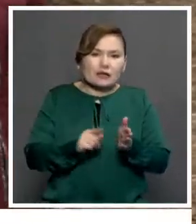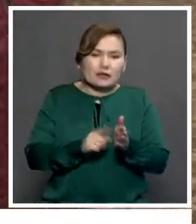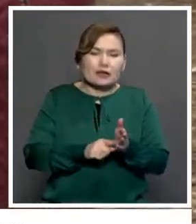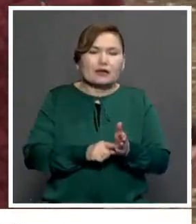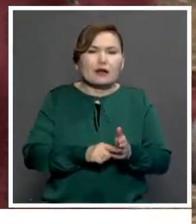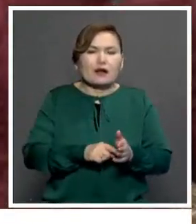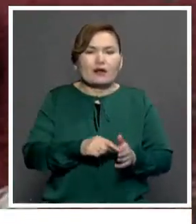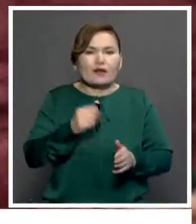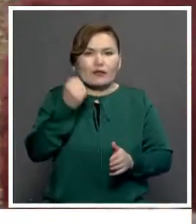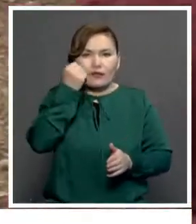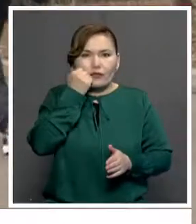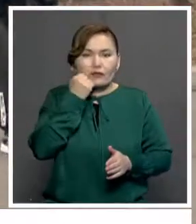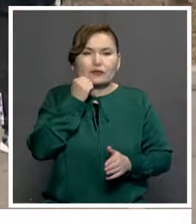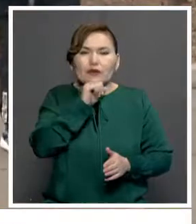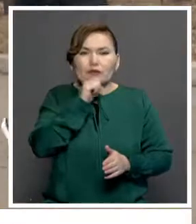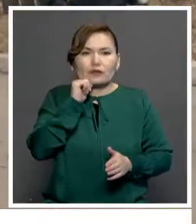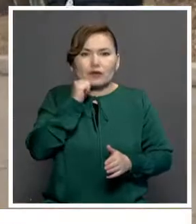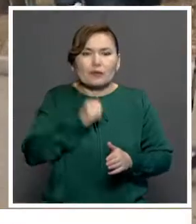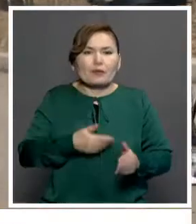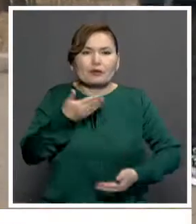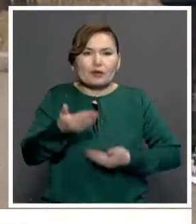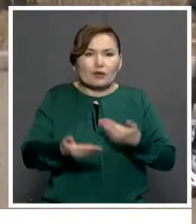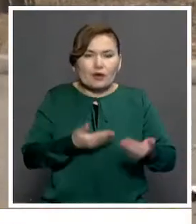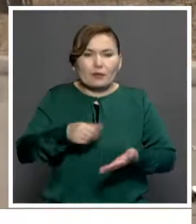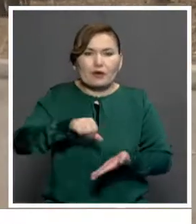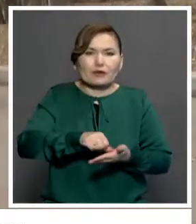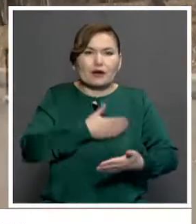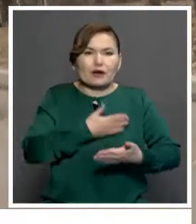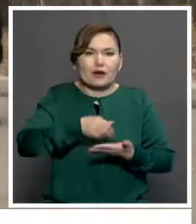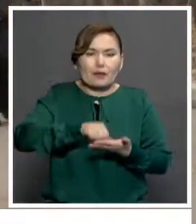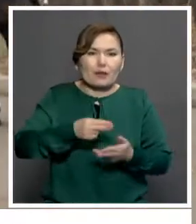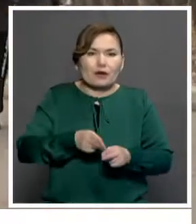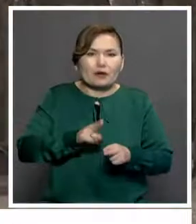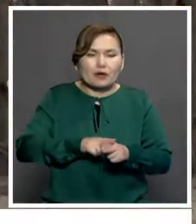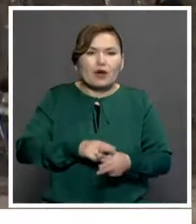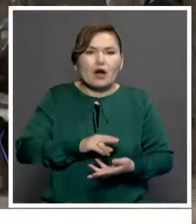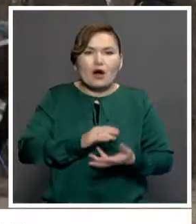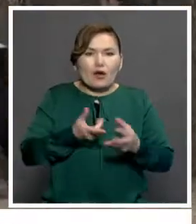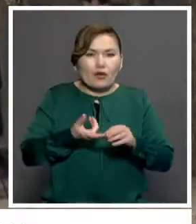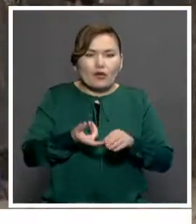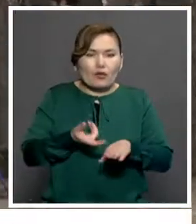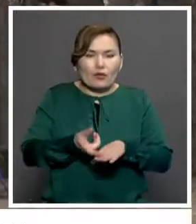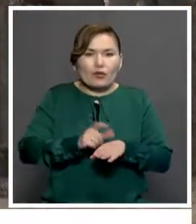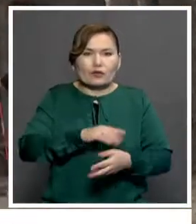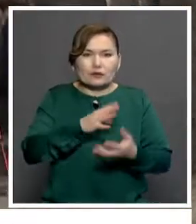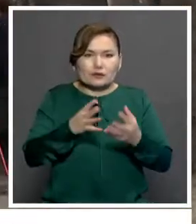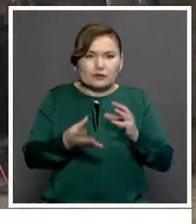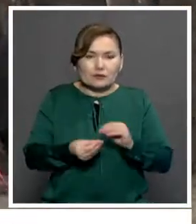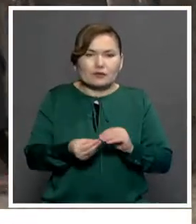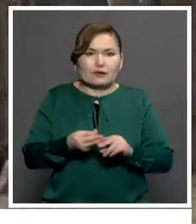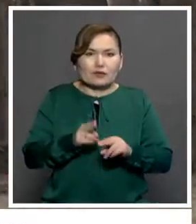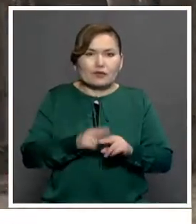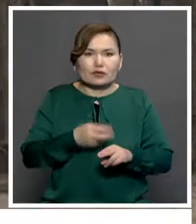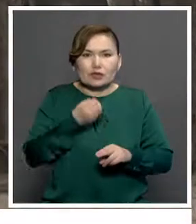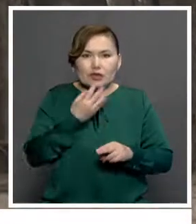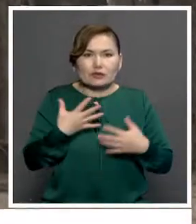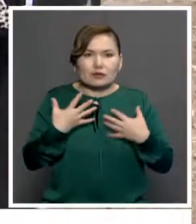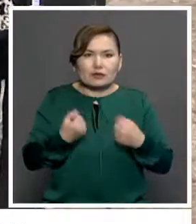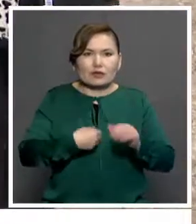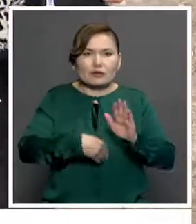бас қосуды әдетке айналдырды. Сүйікті іспен айналысу елдегі тыныштық пен тәуелсіздіктің арқасы. Дейді сайысқа